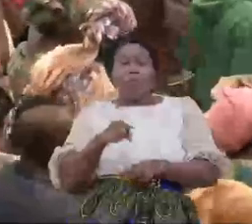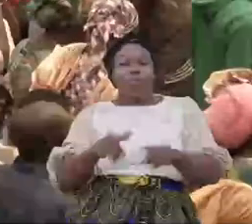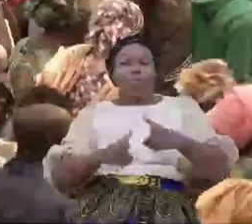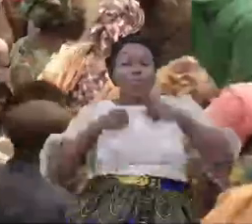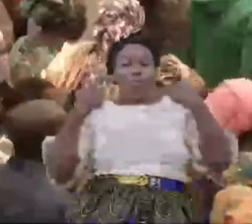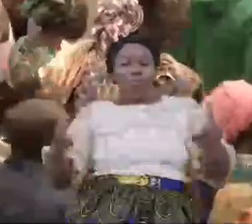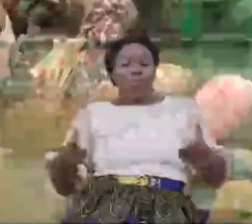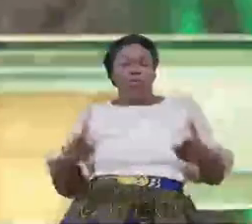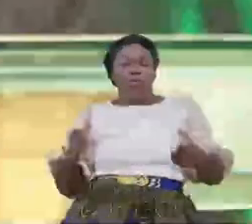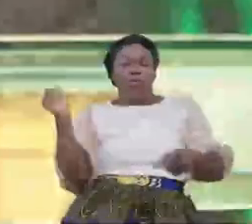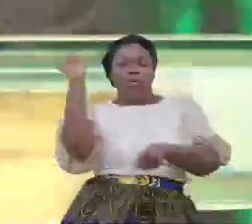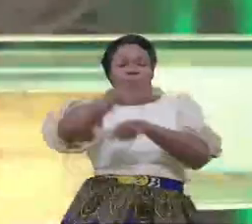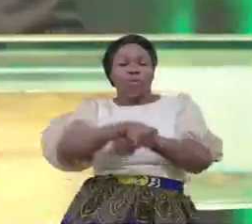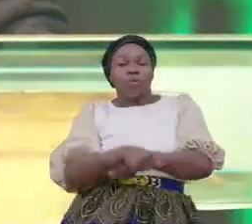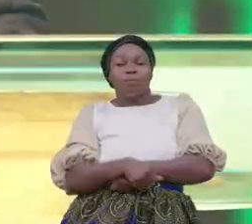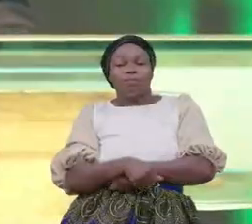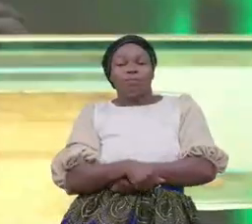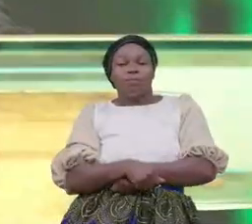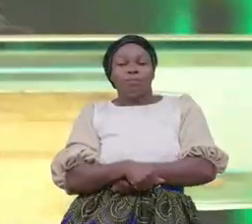de la conquête surnaturelle.